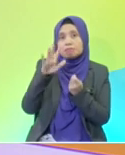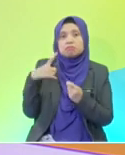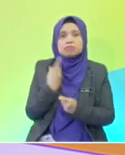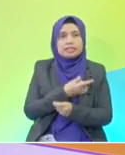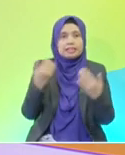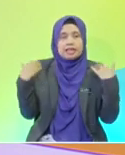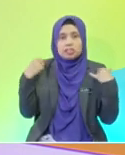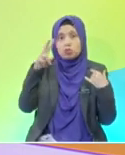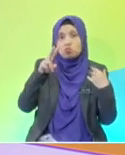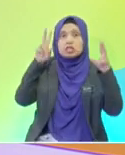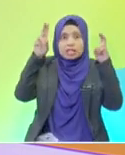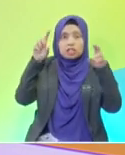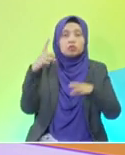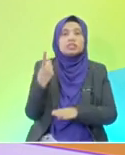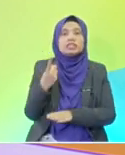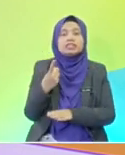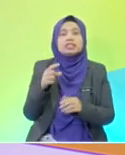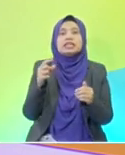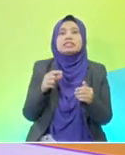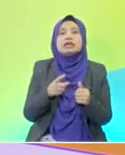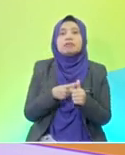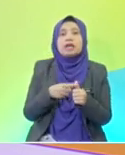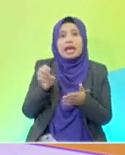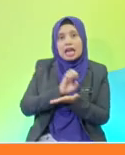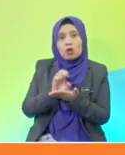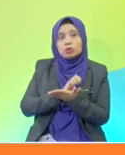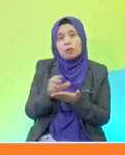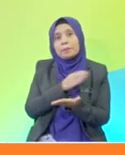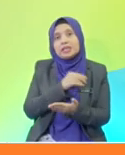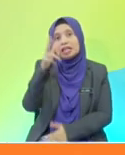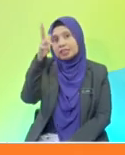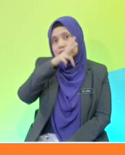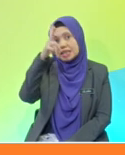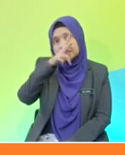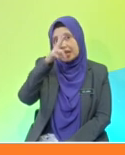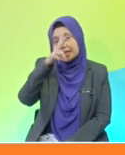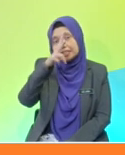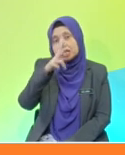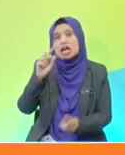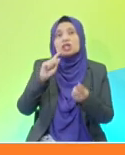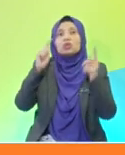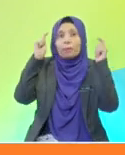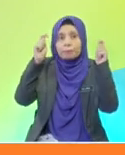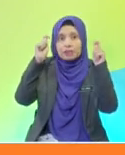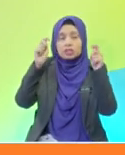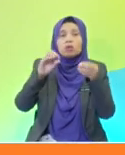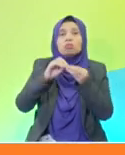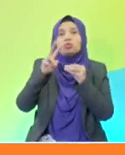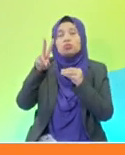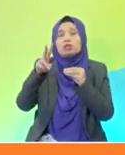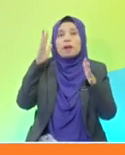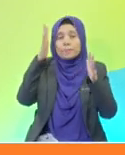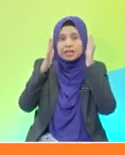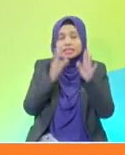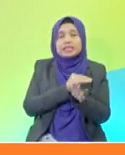ada dua topik saja yaitu ekonomi dan kerajaan dan topik yang kedua adalah Malaysia dan